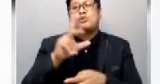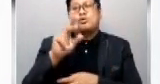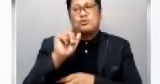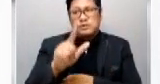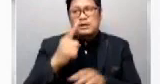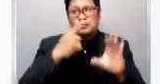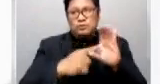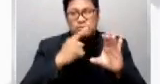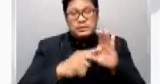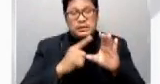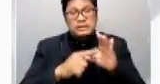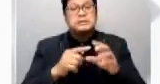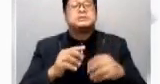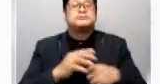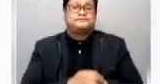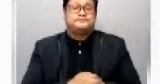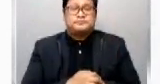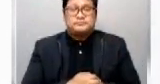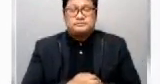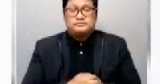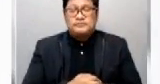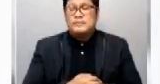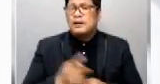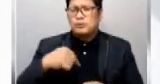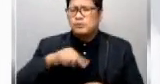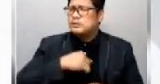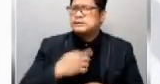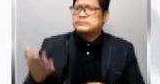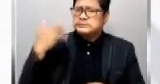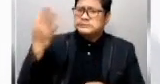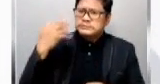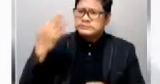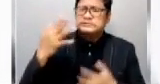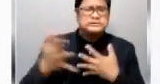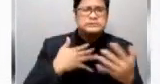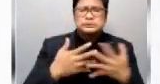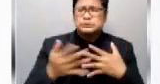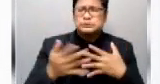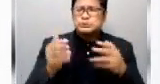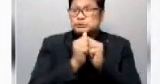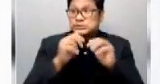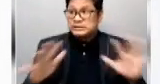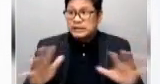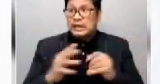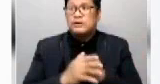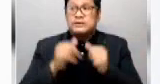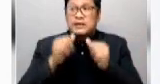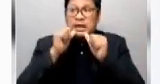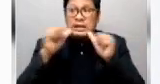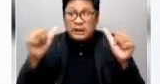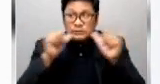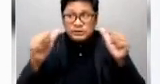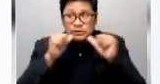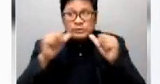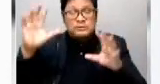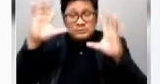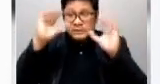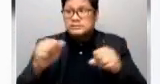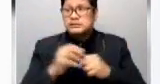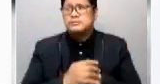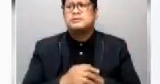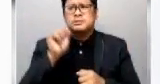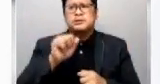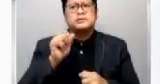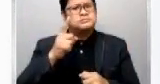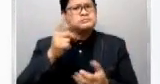na po natin ito noon pa even without the pronouncement of our president. Actually, part lang po ito